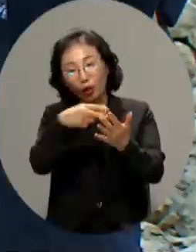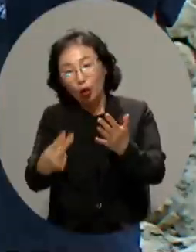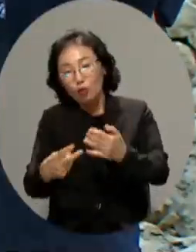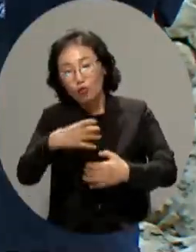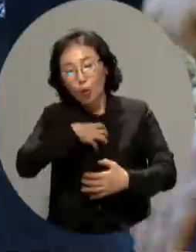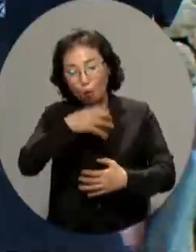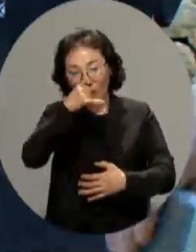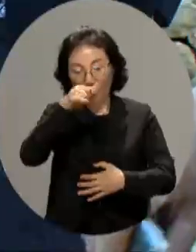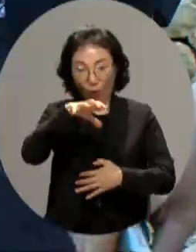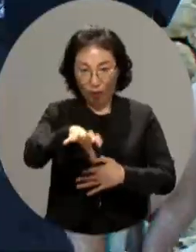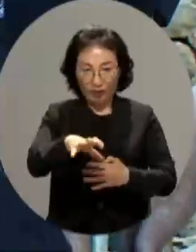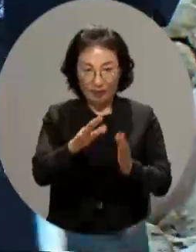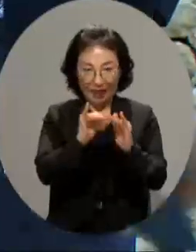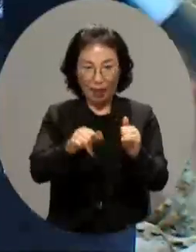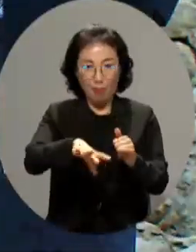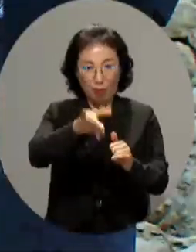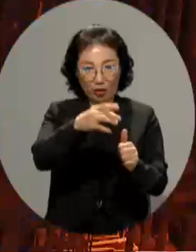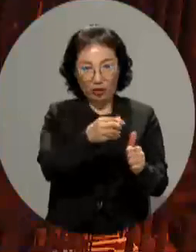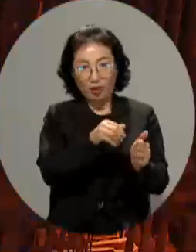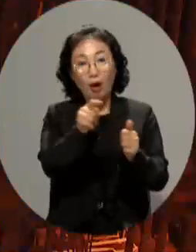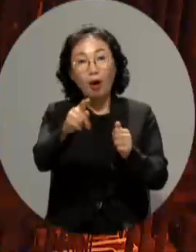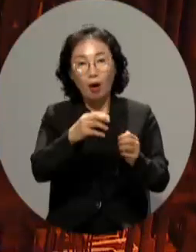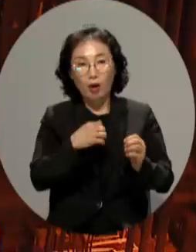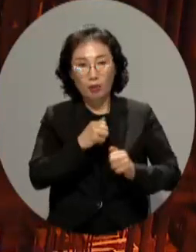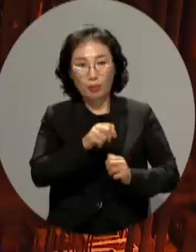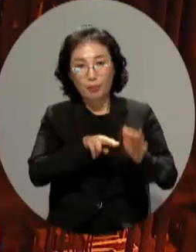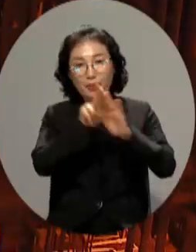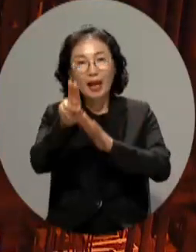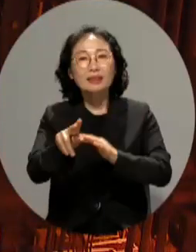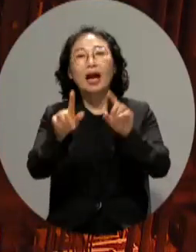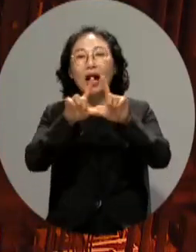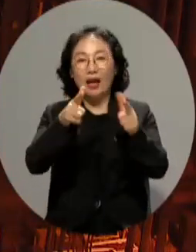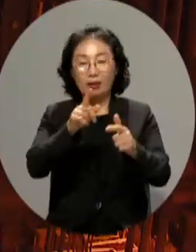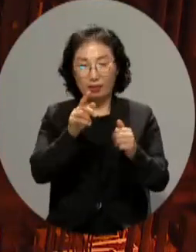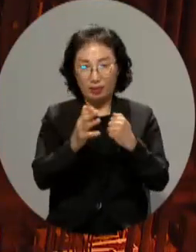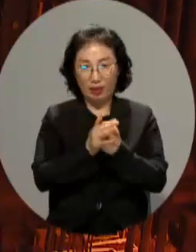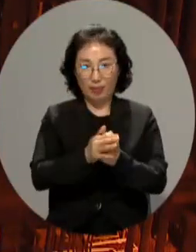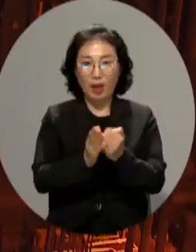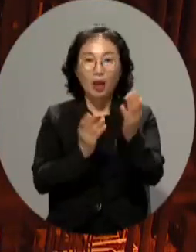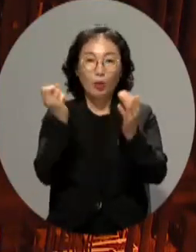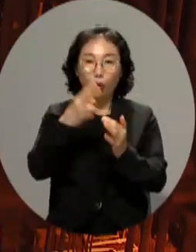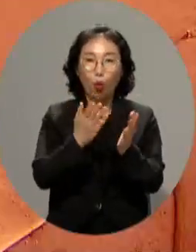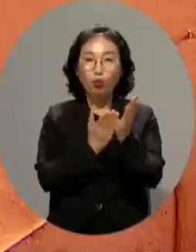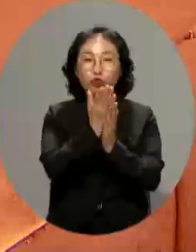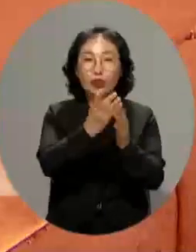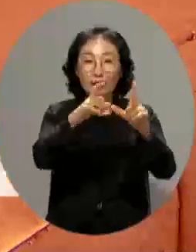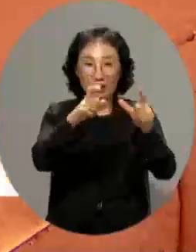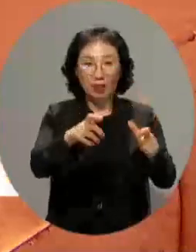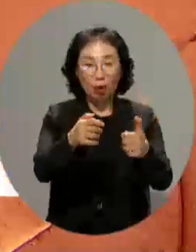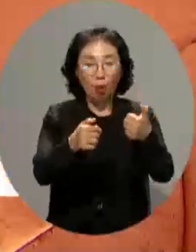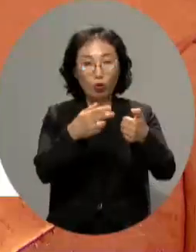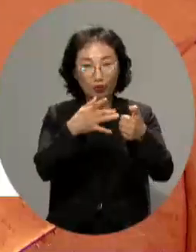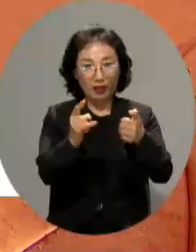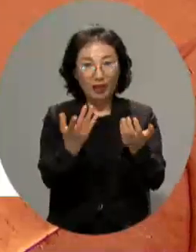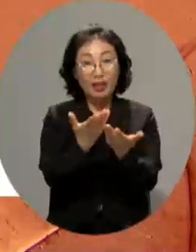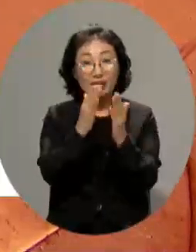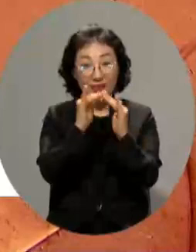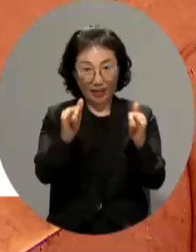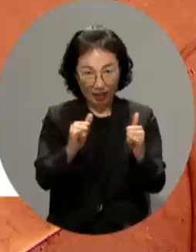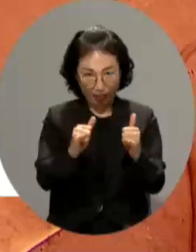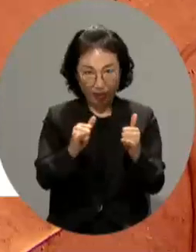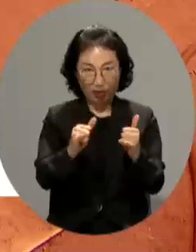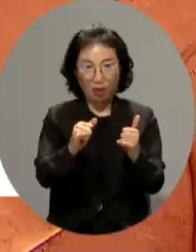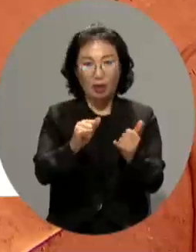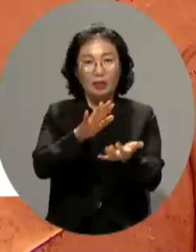서 씨를 미리 대피시키지 않았다는 겁니다. 군산 세아베스틸 공장에서 50대 노동자가 1000도 이상